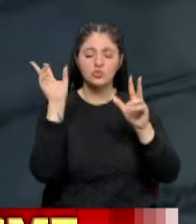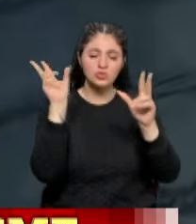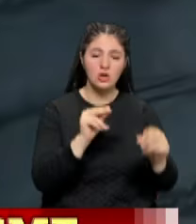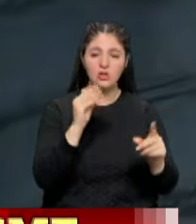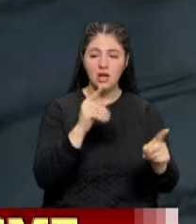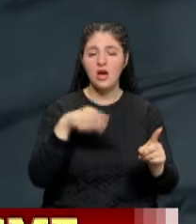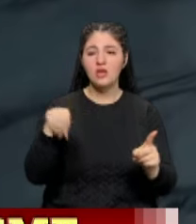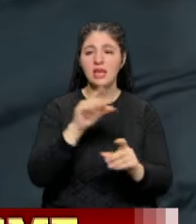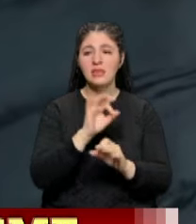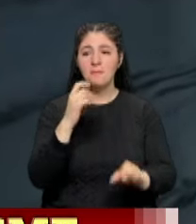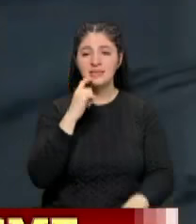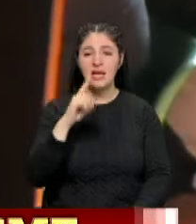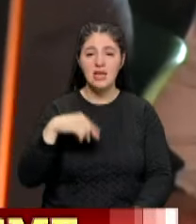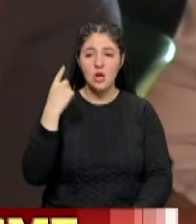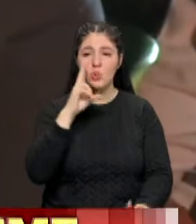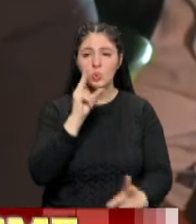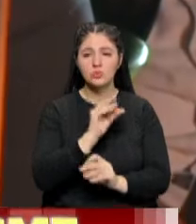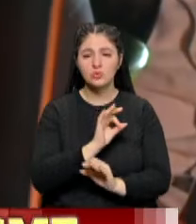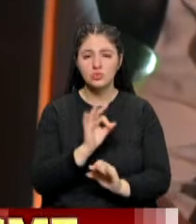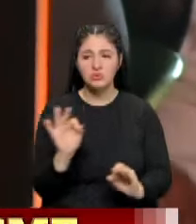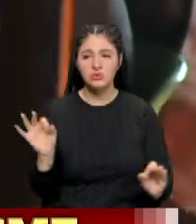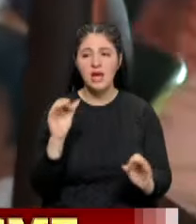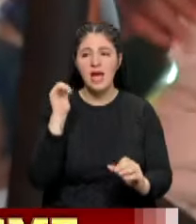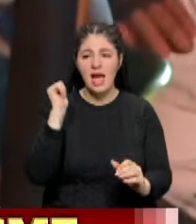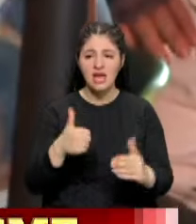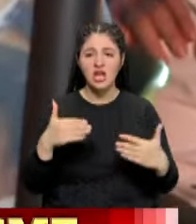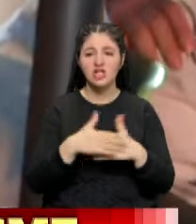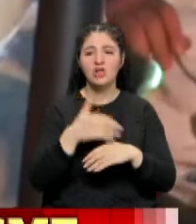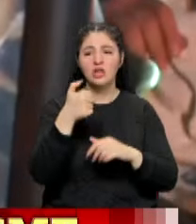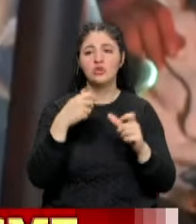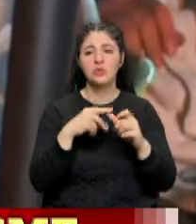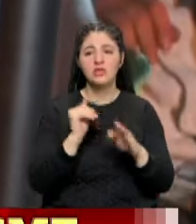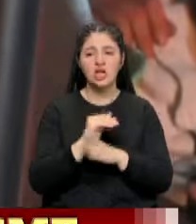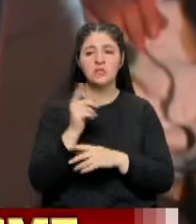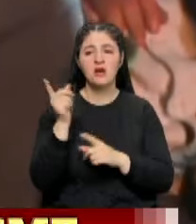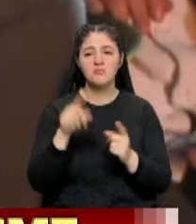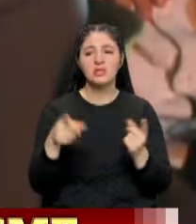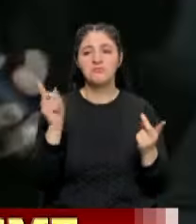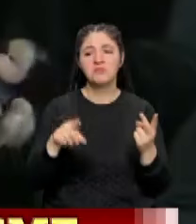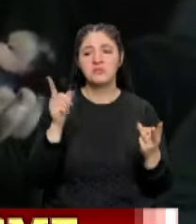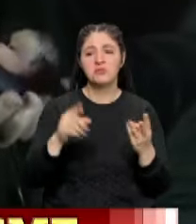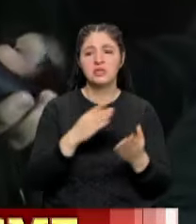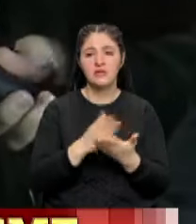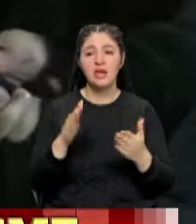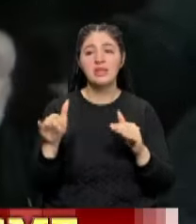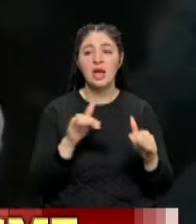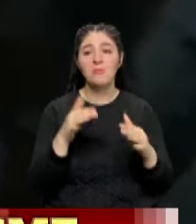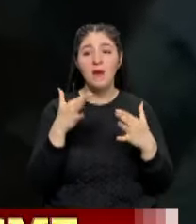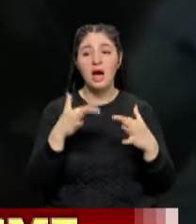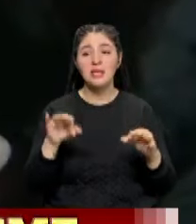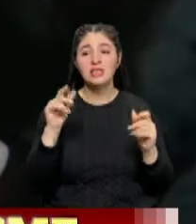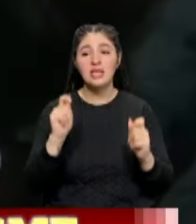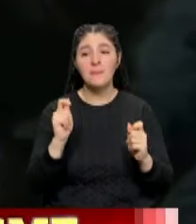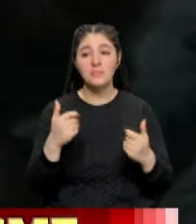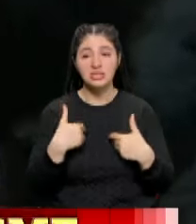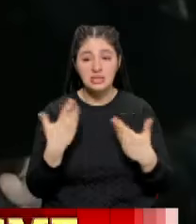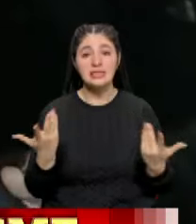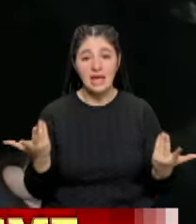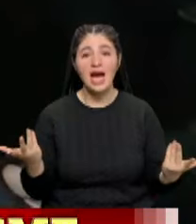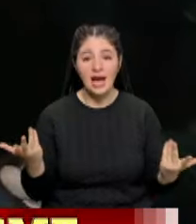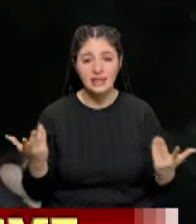yatarken onlar tam bir yıldır uykusuzlar. Her gece 6 Şubat'ı yaşamaya devam ediyorlar. Depreme hazırlık yapmıştık ya